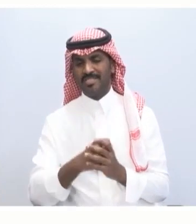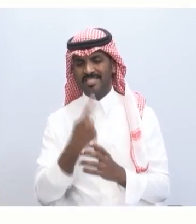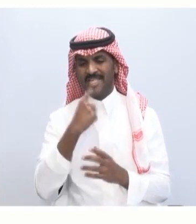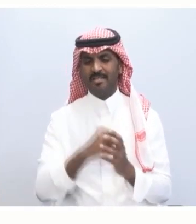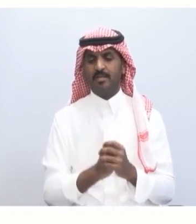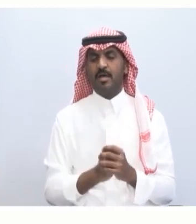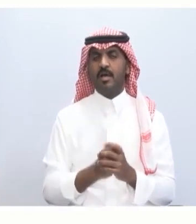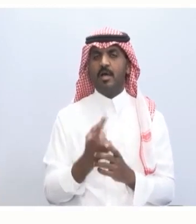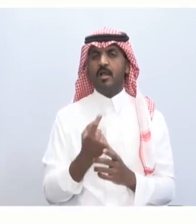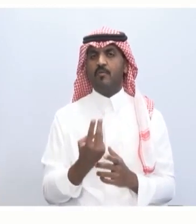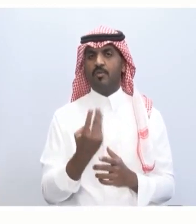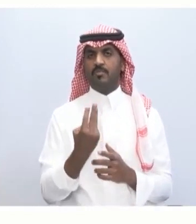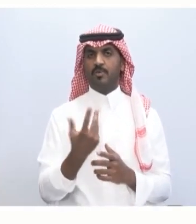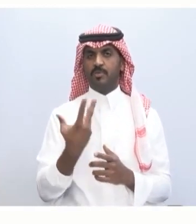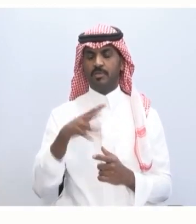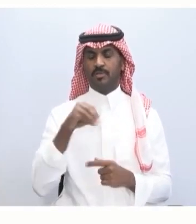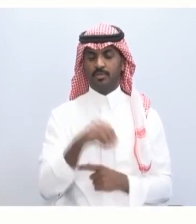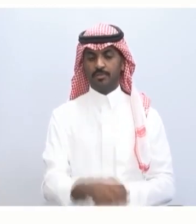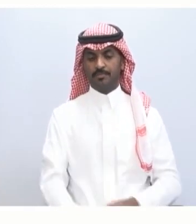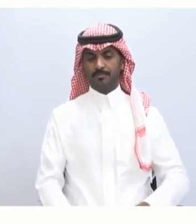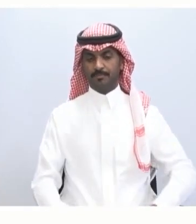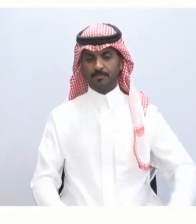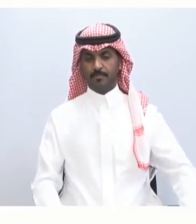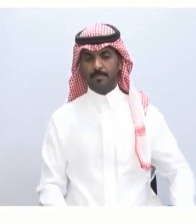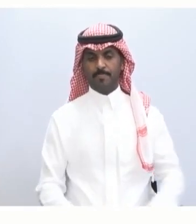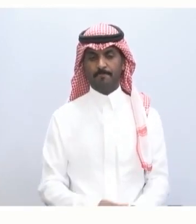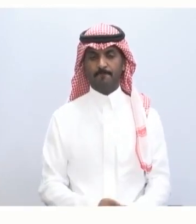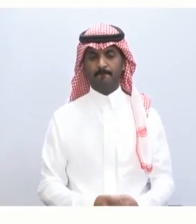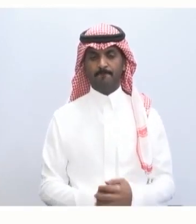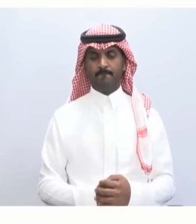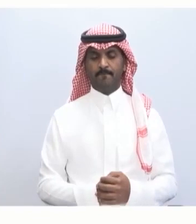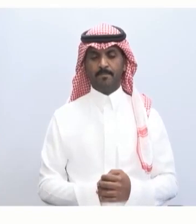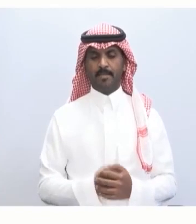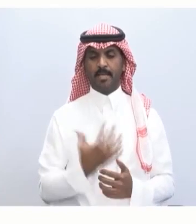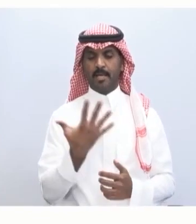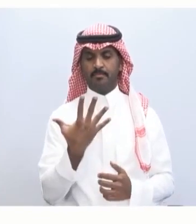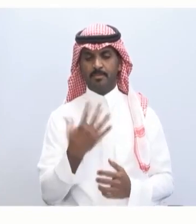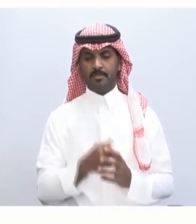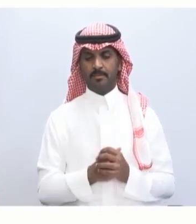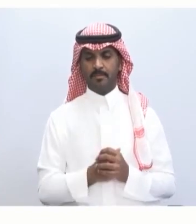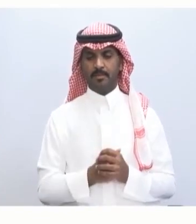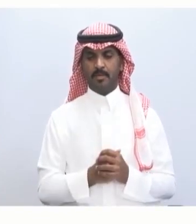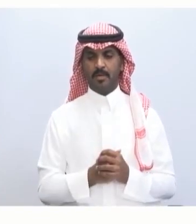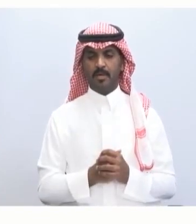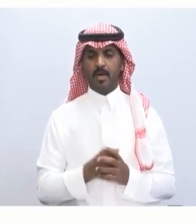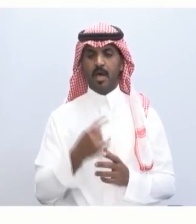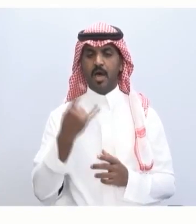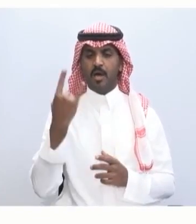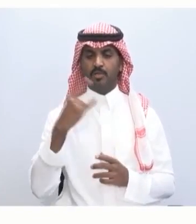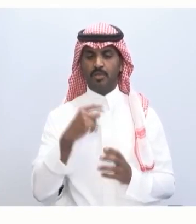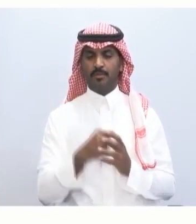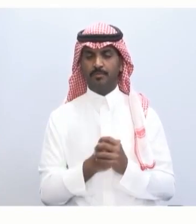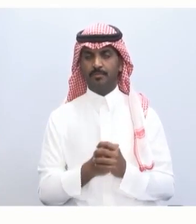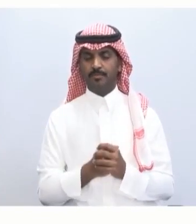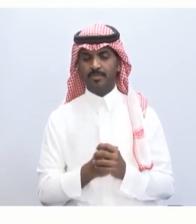عام 1319 اذا في 5ه احسنتم 10